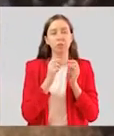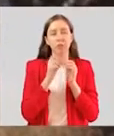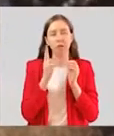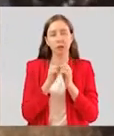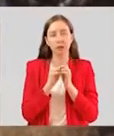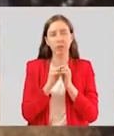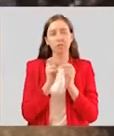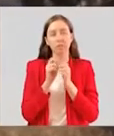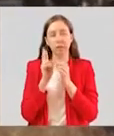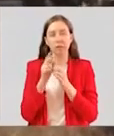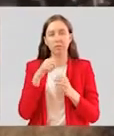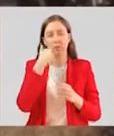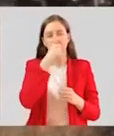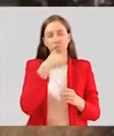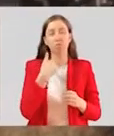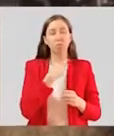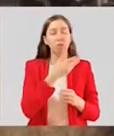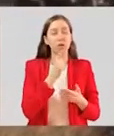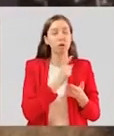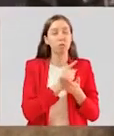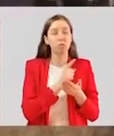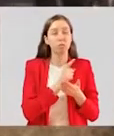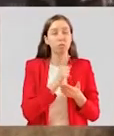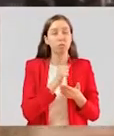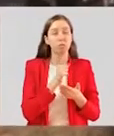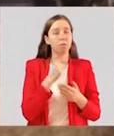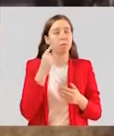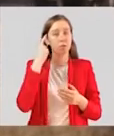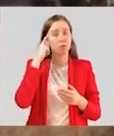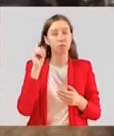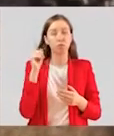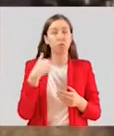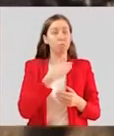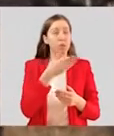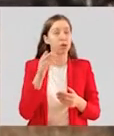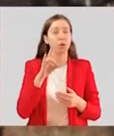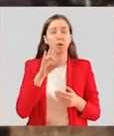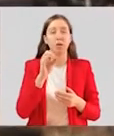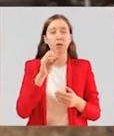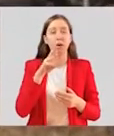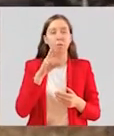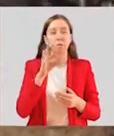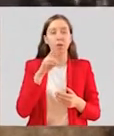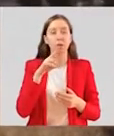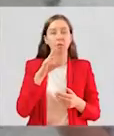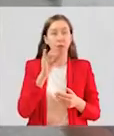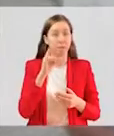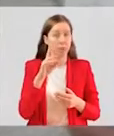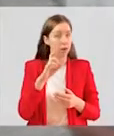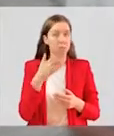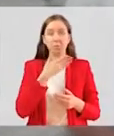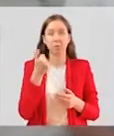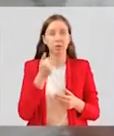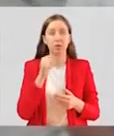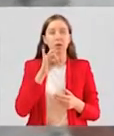1812-21 году. И поэтому мы не считаем себя непринадлежными ни к Молдавии, ни тем более к Румынии. Тем более к Румынии. Ну а